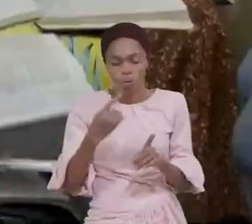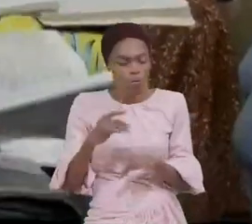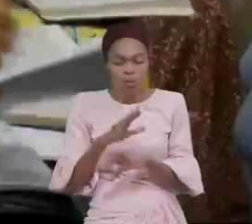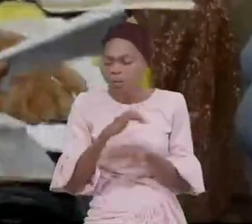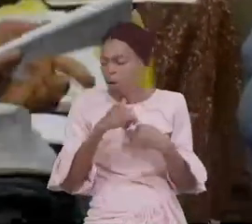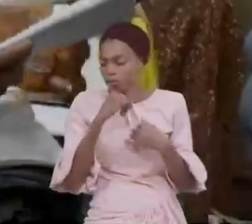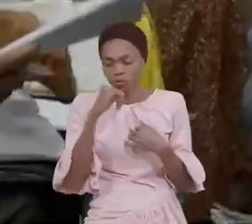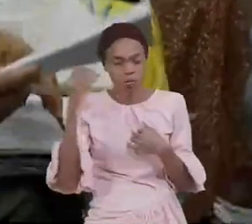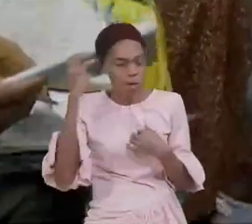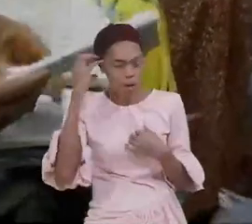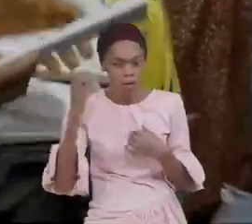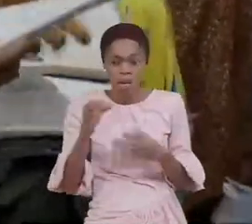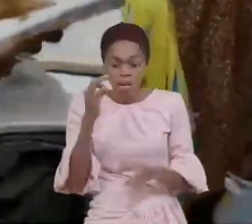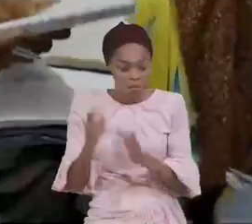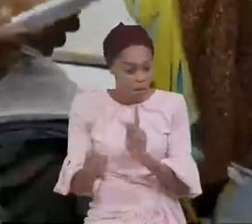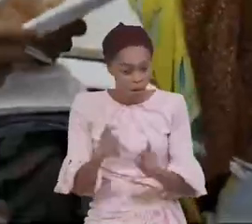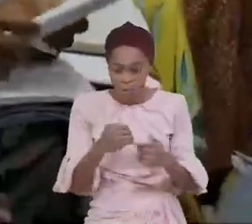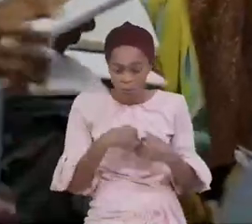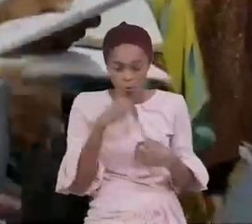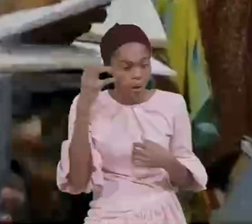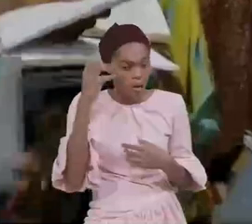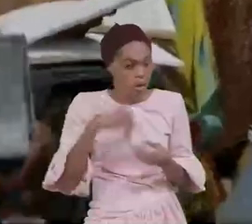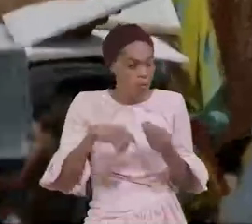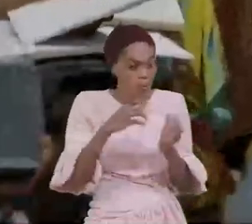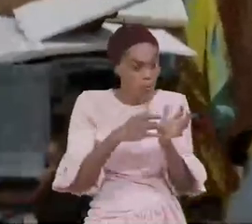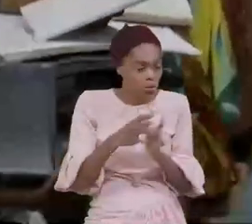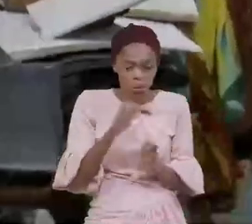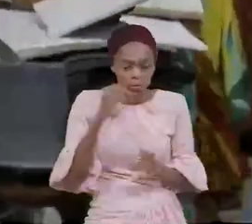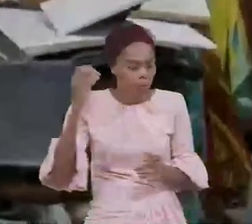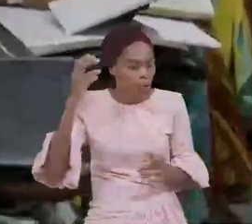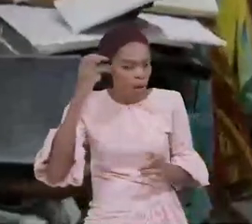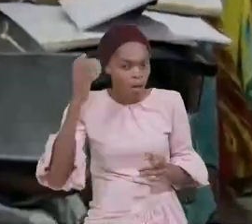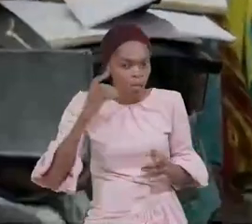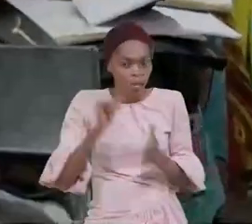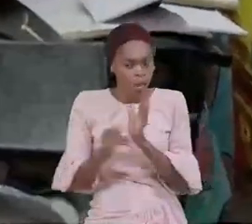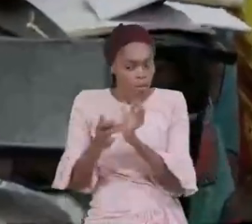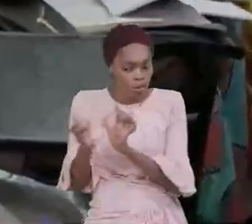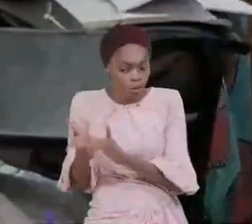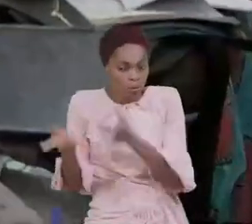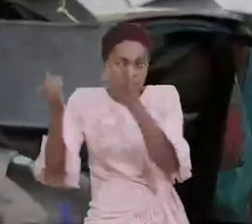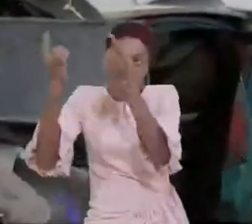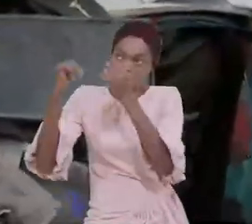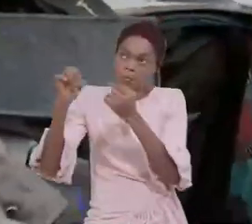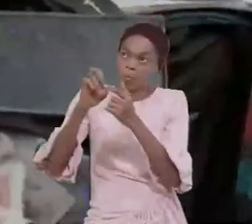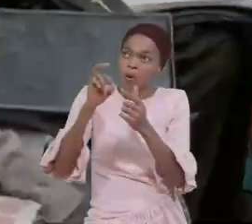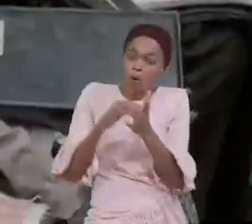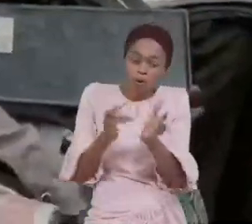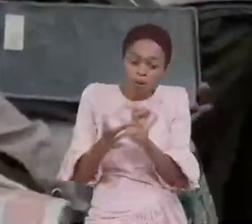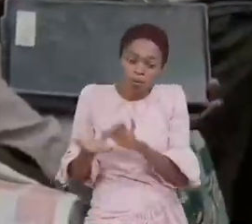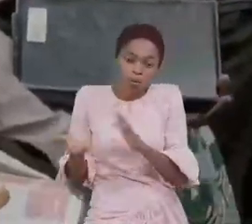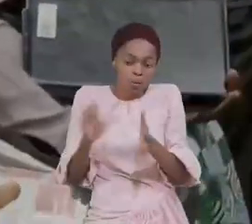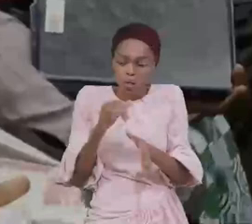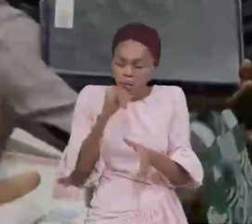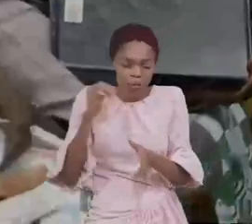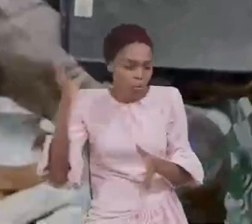parler? S'ils n'ont pas entendu que Jésus est venu, s'ils n'ont pas entendu que Jésus est mort, s'ils n'ont pas entendu